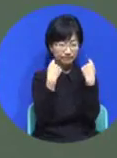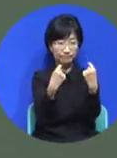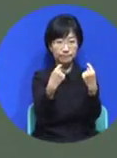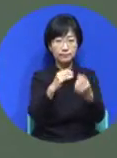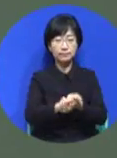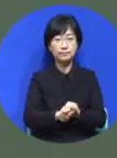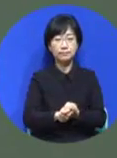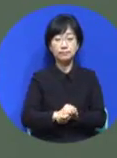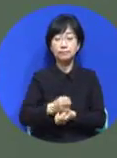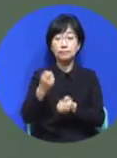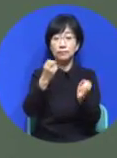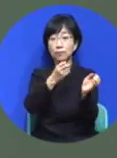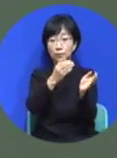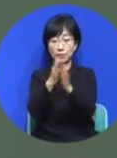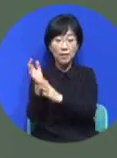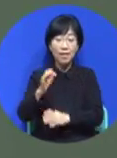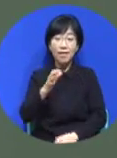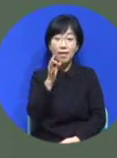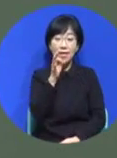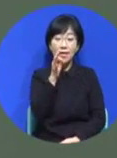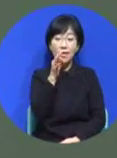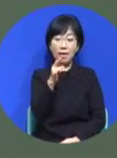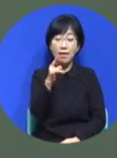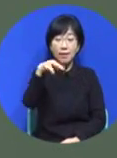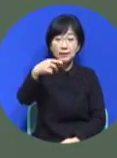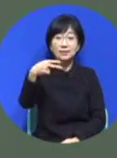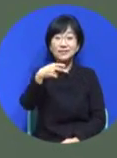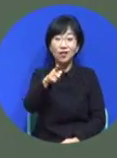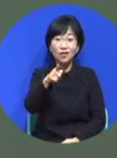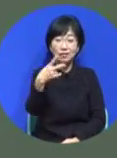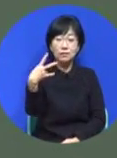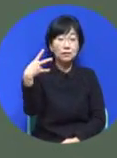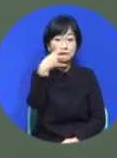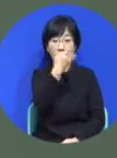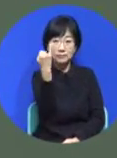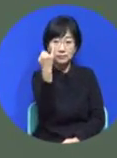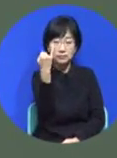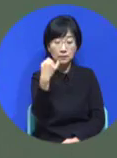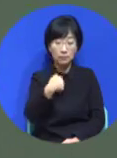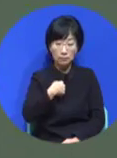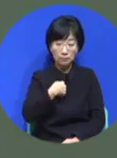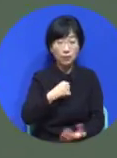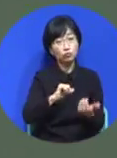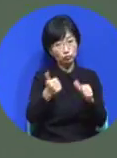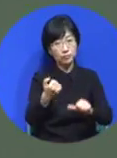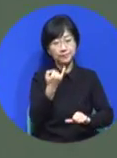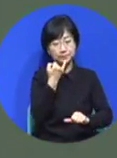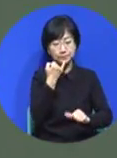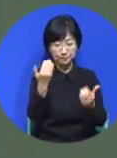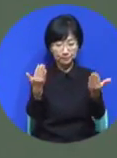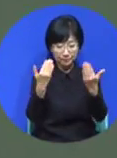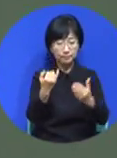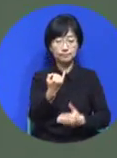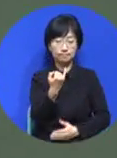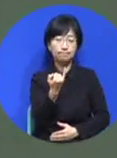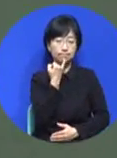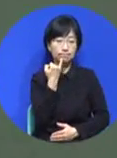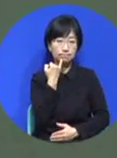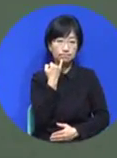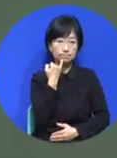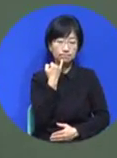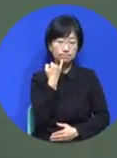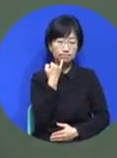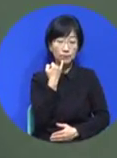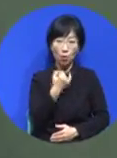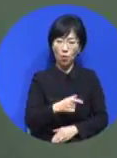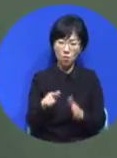unstoppable. Look at Esther. 죽으면 죽겠다. What did she say? If I perish, I perish. How can anyone be stopped with that kind